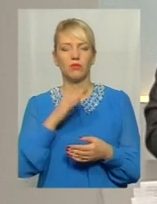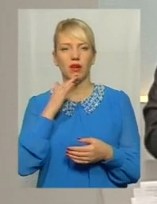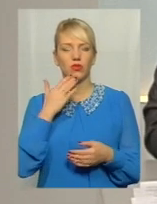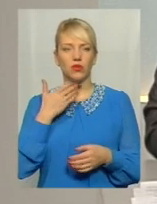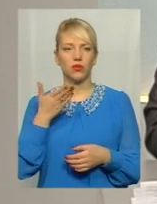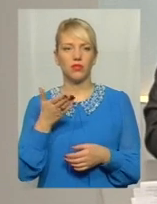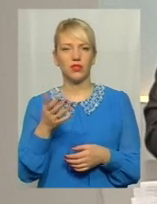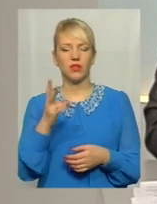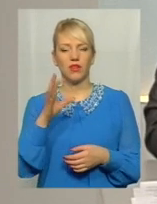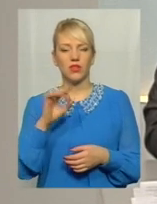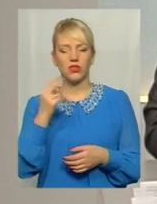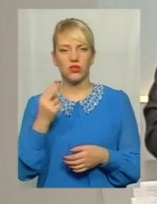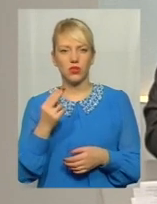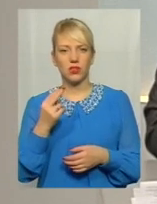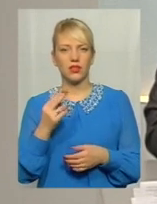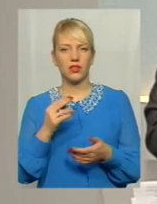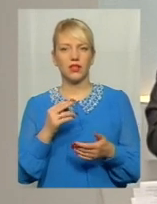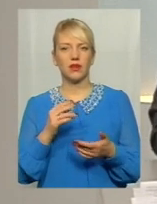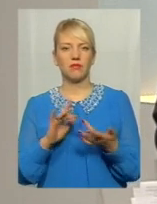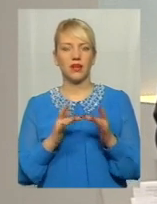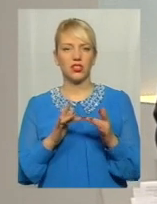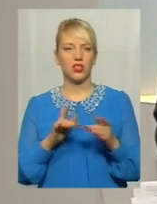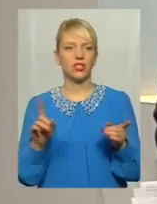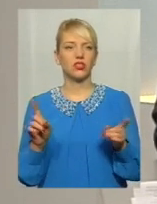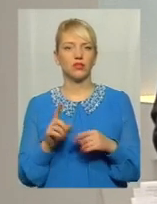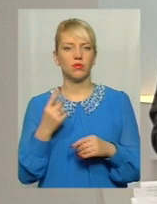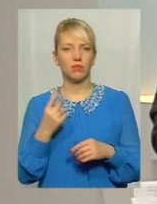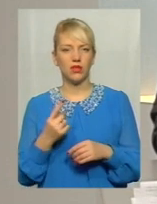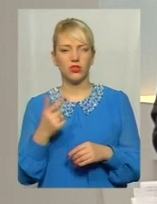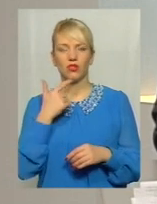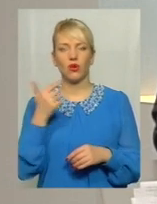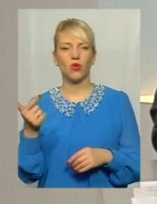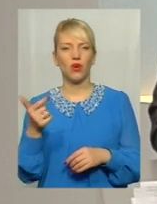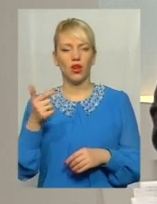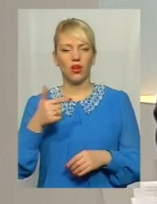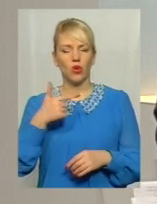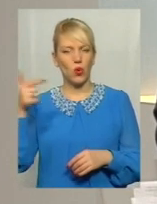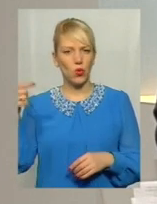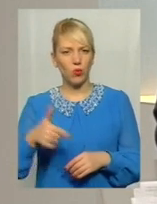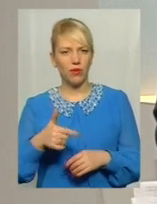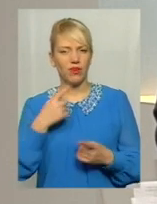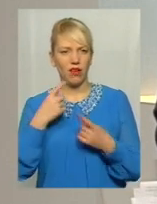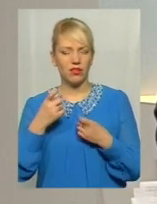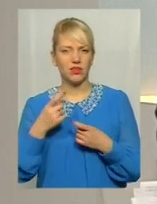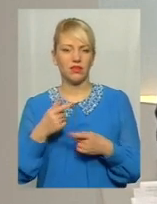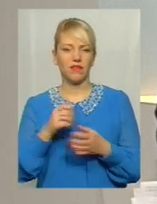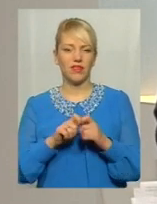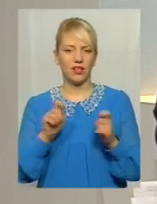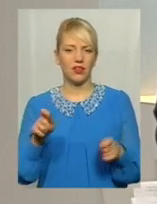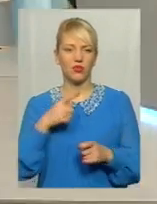коментарів навіть у соцмережах, що, по-перше, грубіянять, по-друге, відкрито говорять про те,